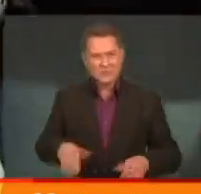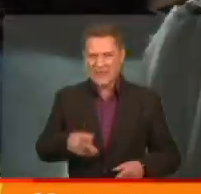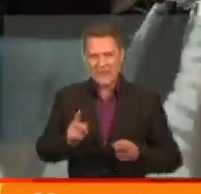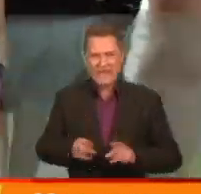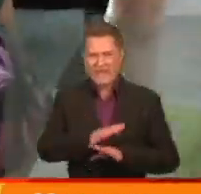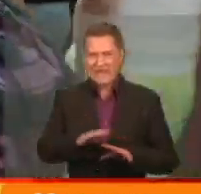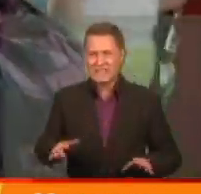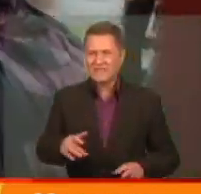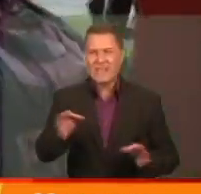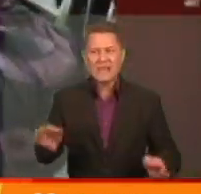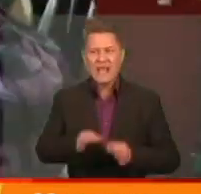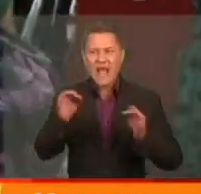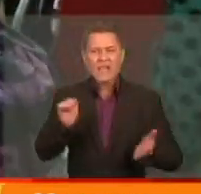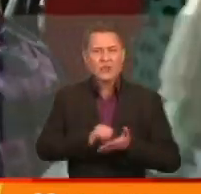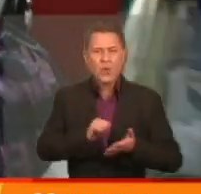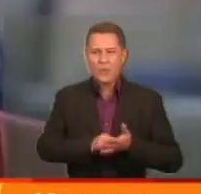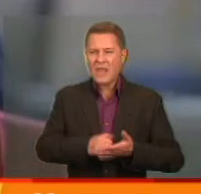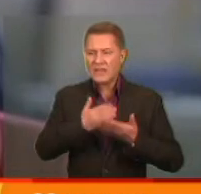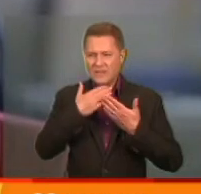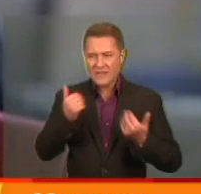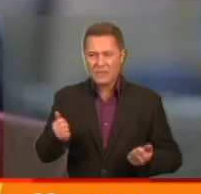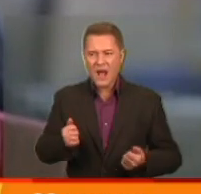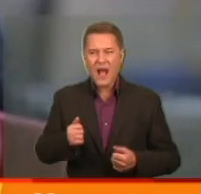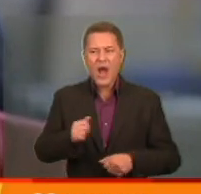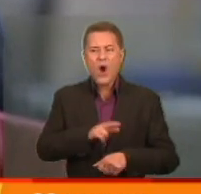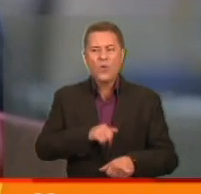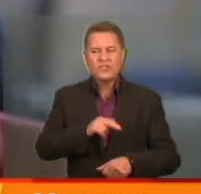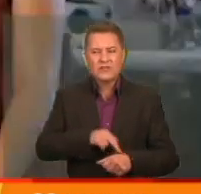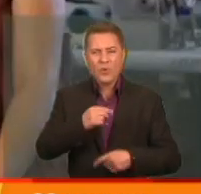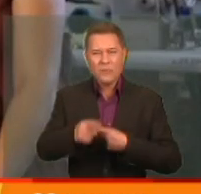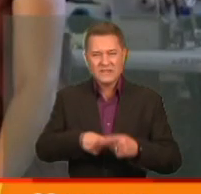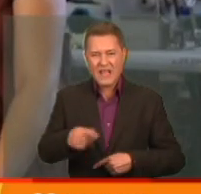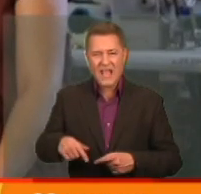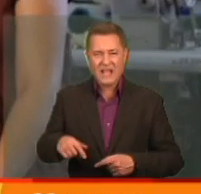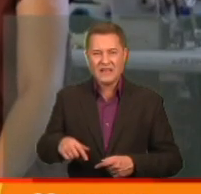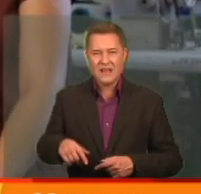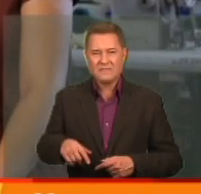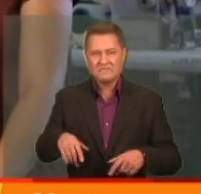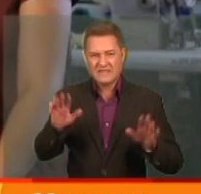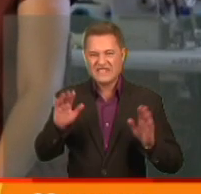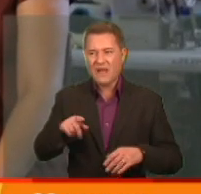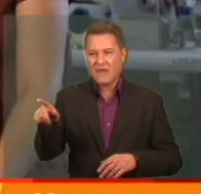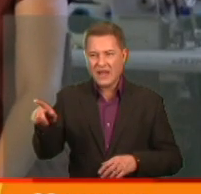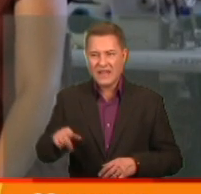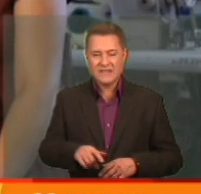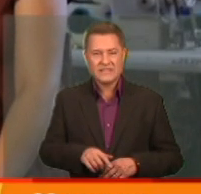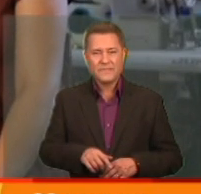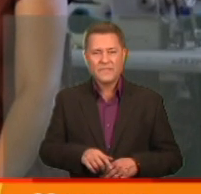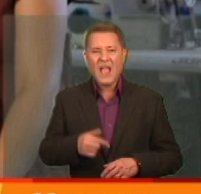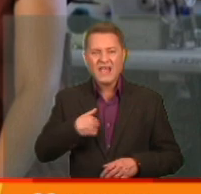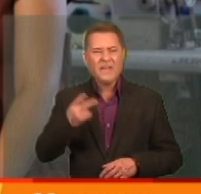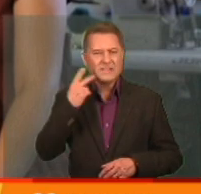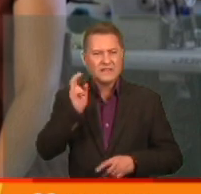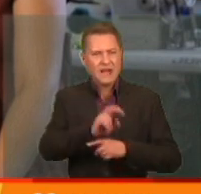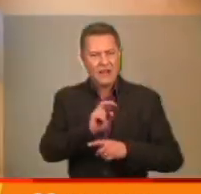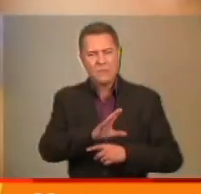отже, жодних документів на руках. Постійно участковим здавали. В неділю, може би, два рази я завжди була